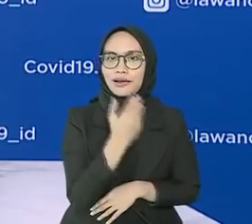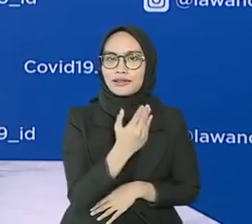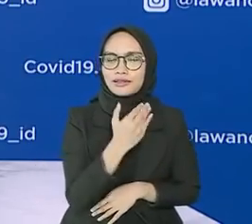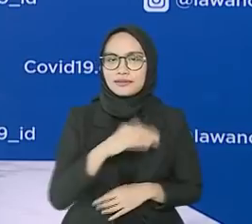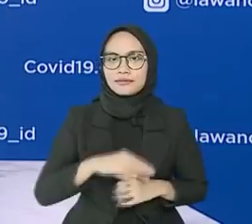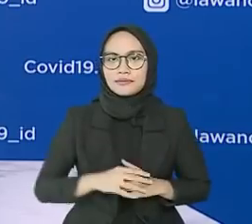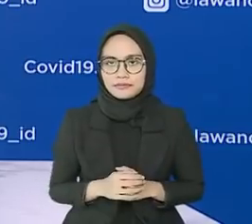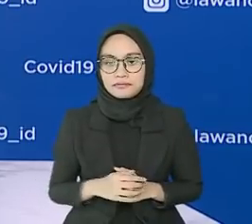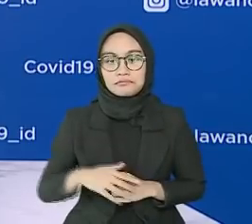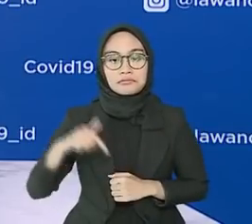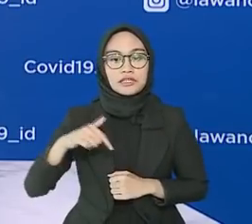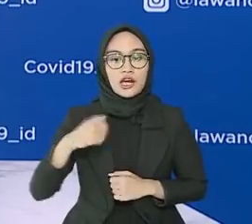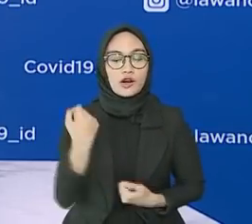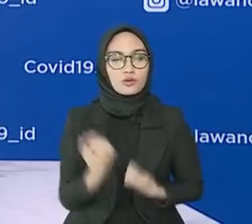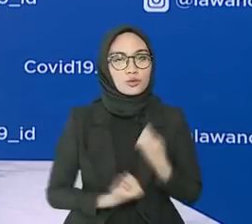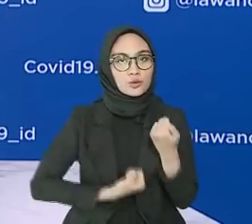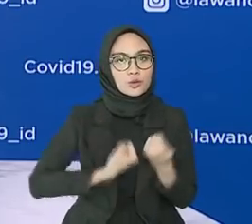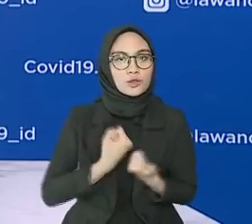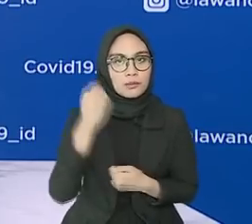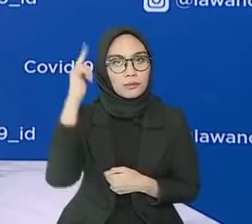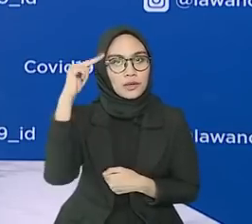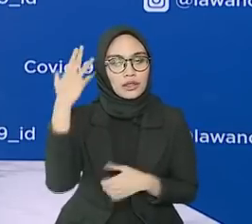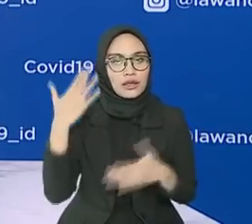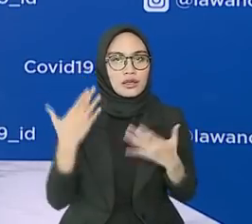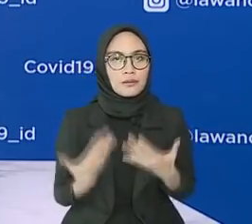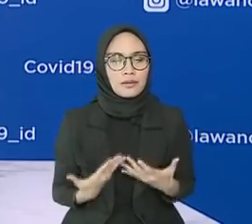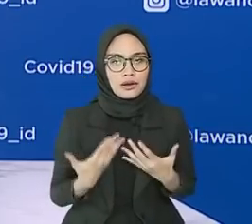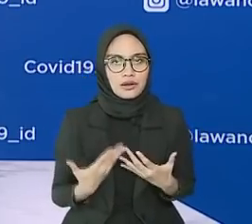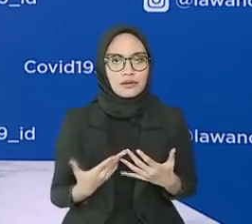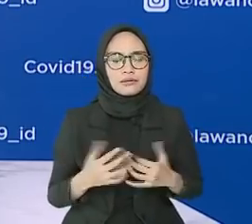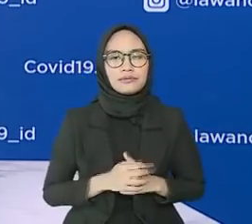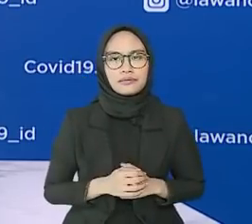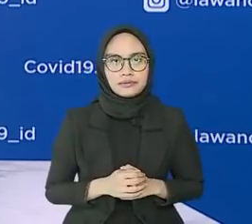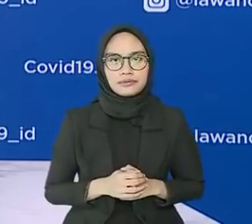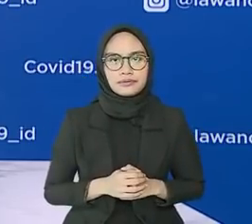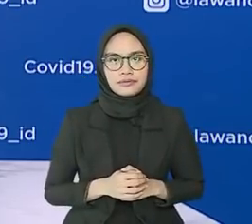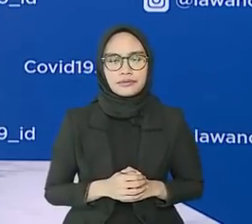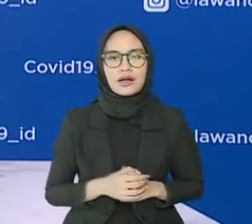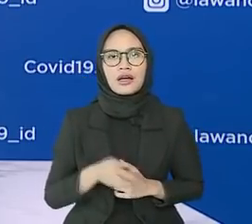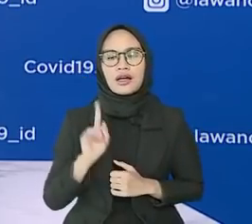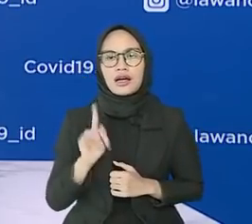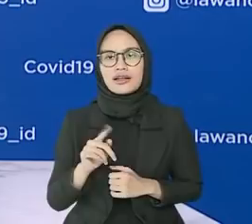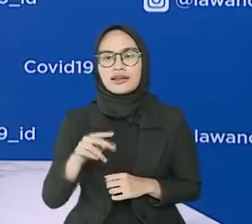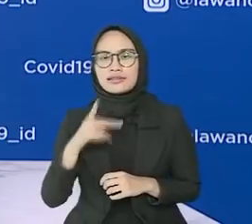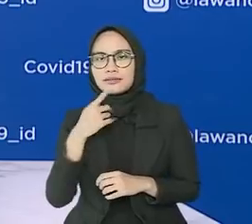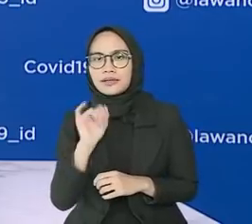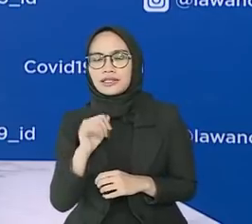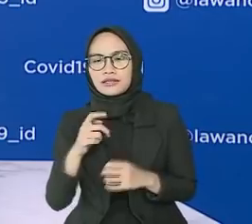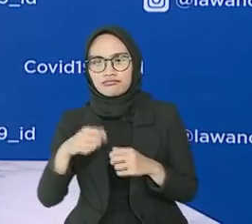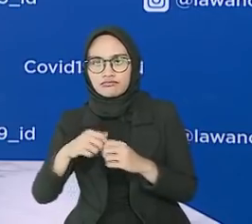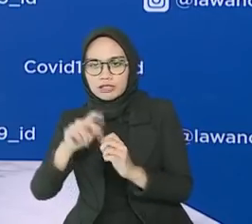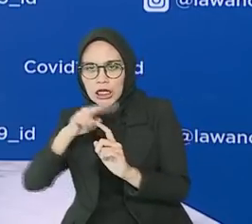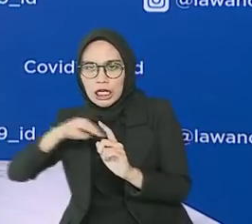Upaya yang pemerintah lakukan untuk mencegah importasi kasus ialah menerapkan screening kesehatan